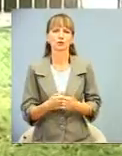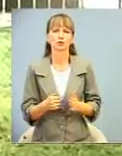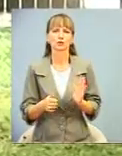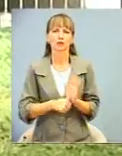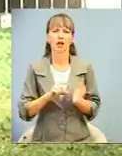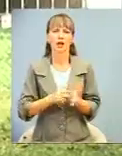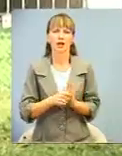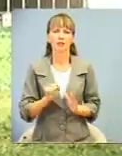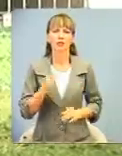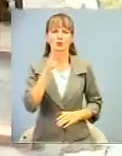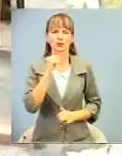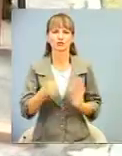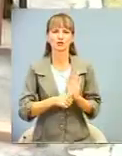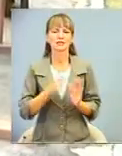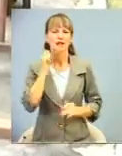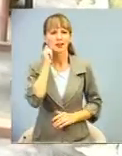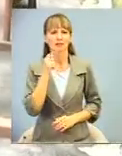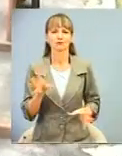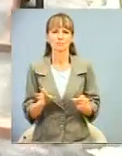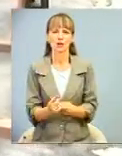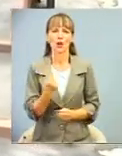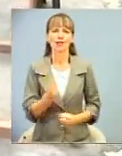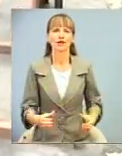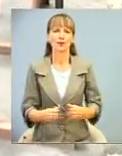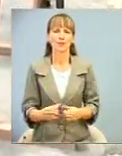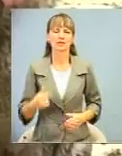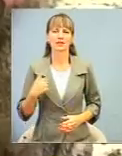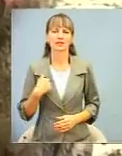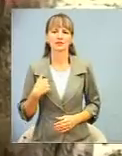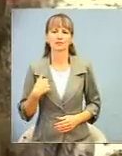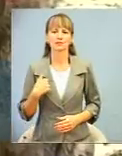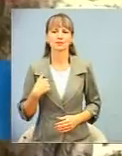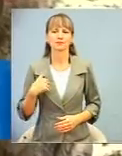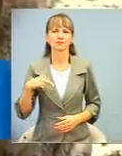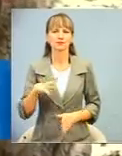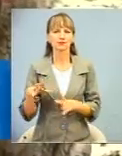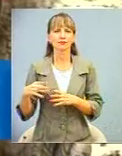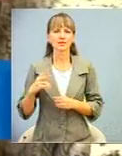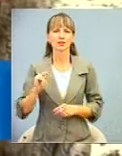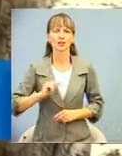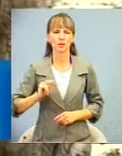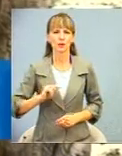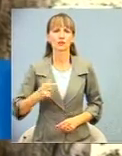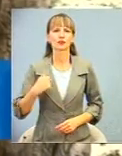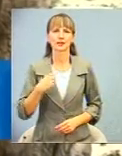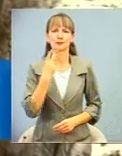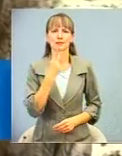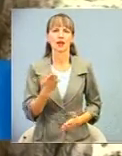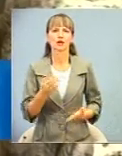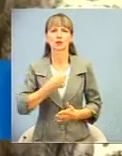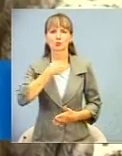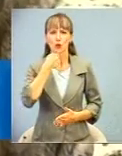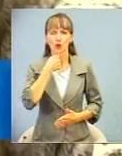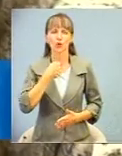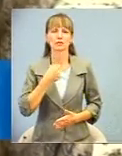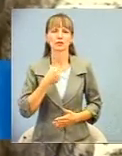собаці – 6 років. Разом вони – одна команда. Я приходив з татом на роботу і бачив, як дорослі